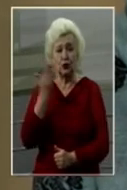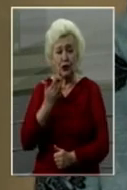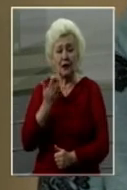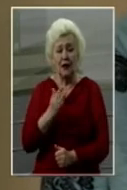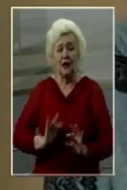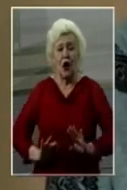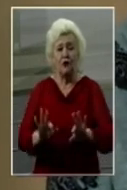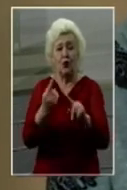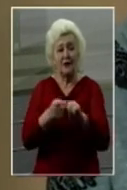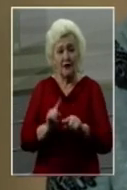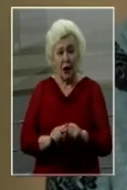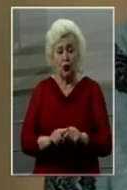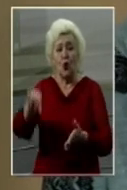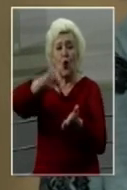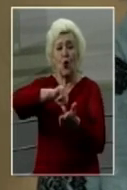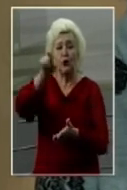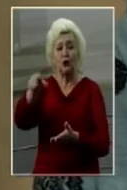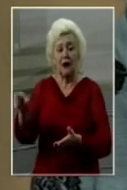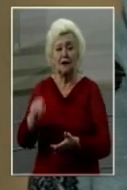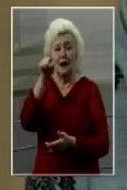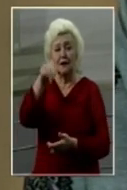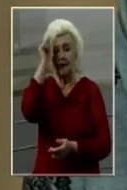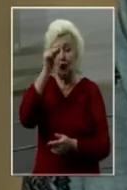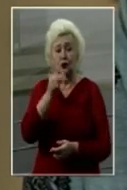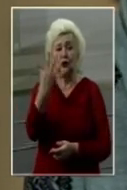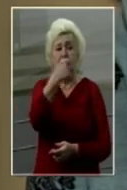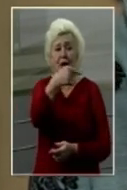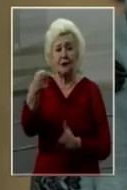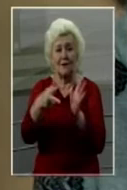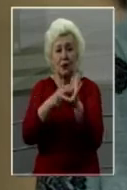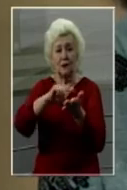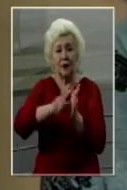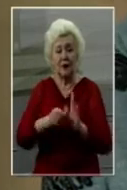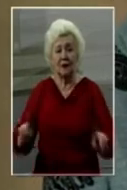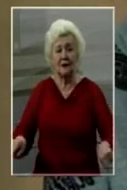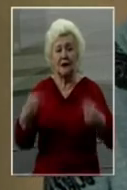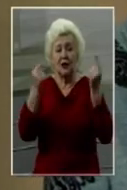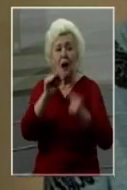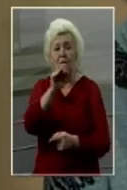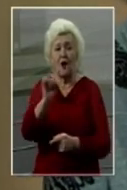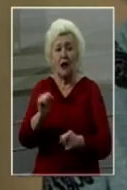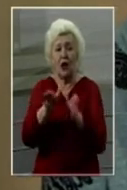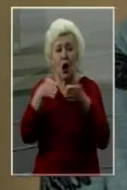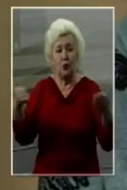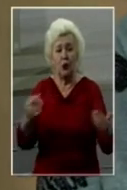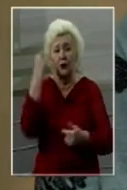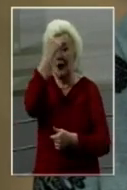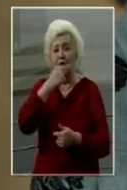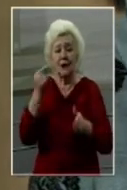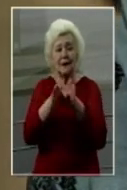в ході якого учасники, а це учні 5-8 класів, створювали фанбуки, тобто